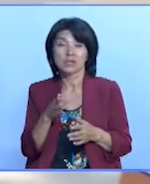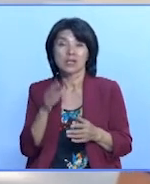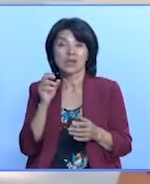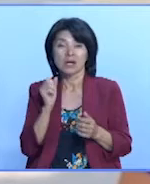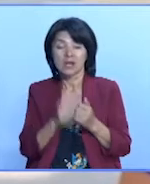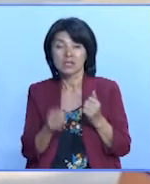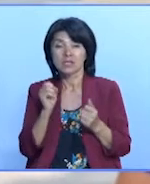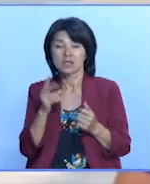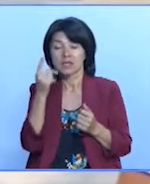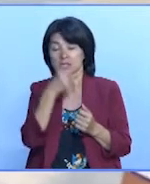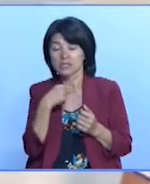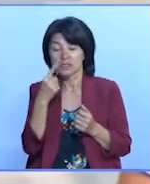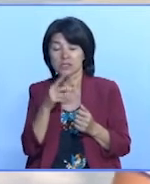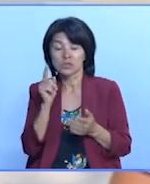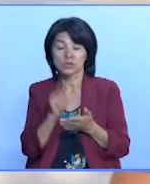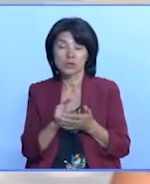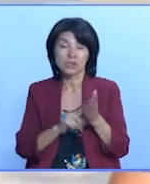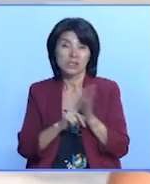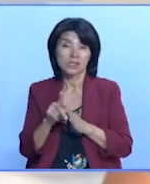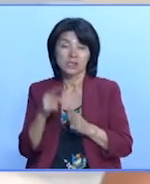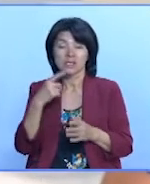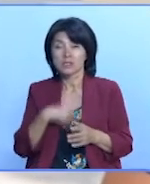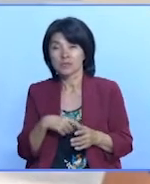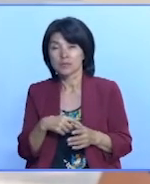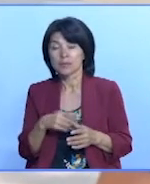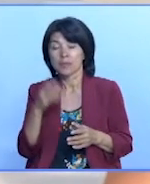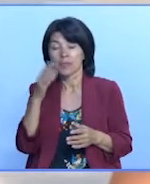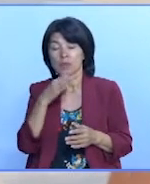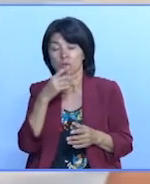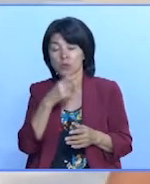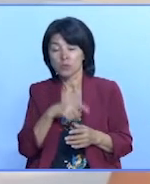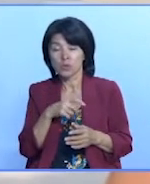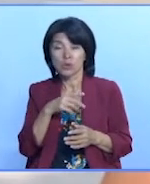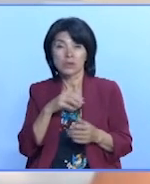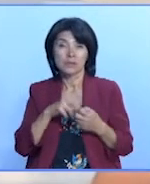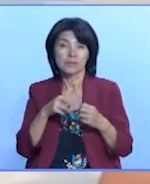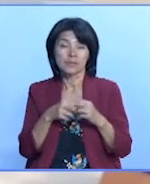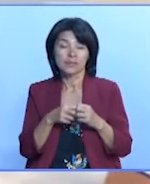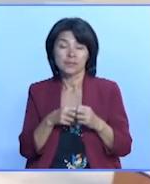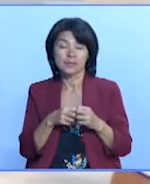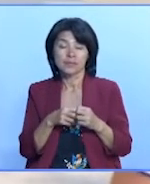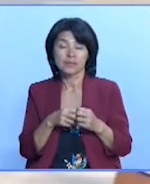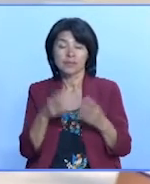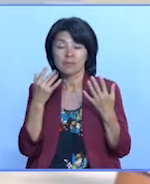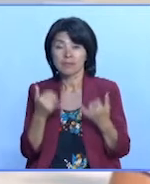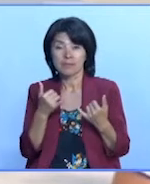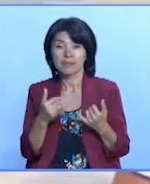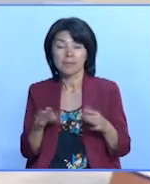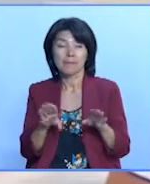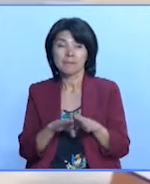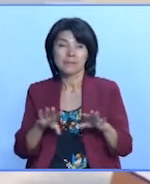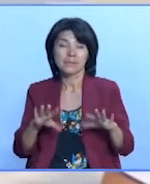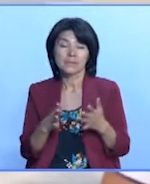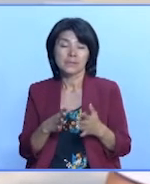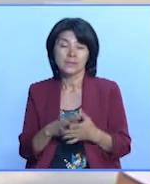должен начинать с себя. Так как у многих, как возникают проблемы, очень многие люди готовы найти из таких